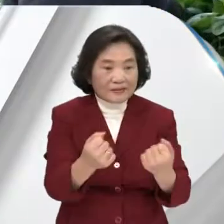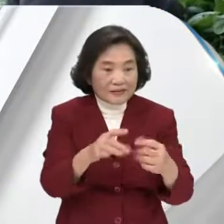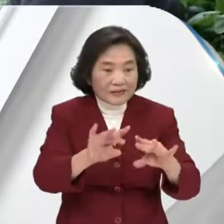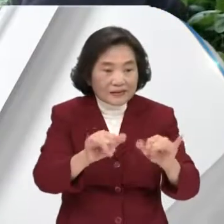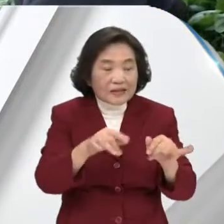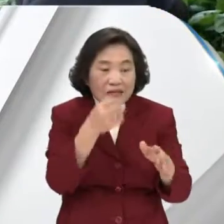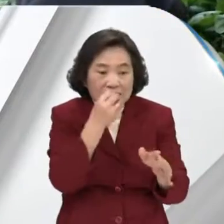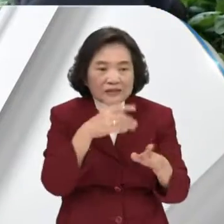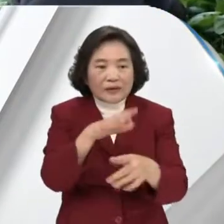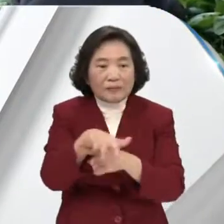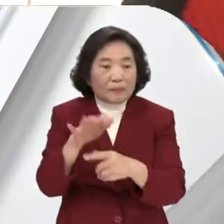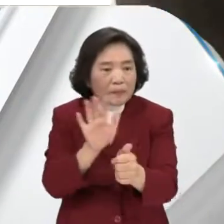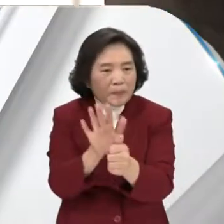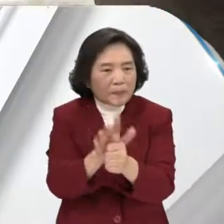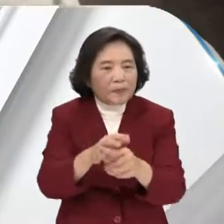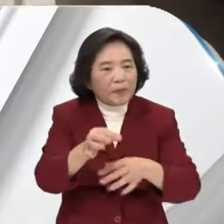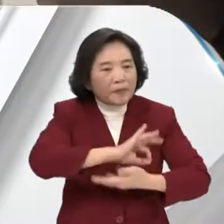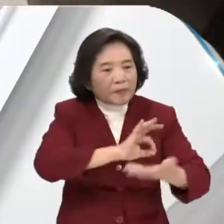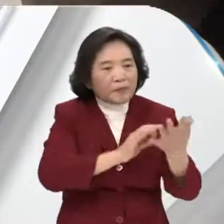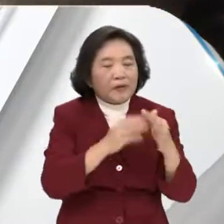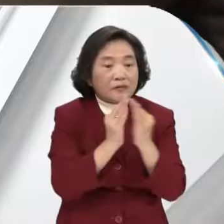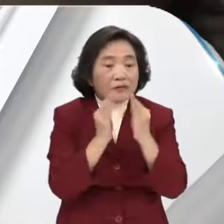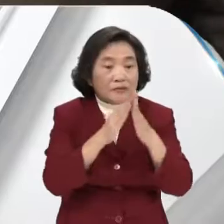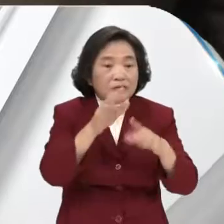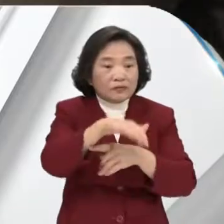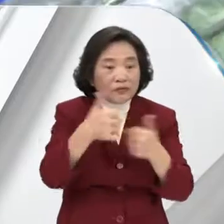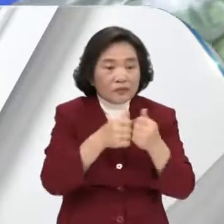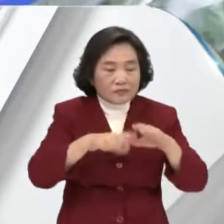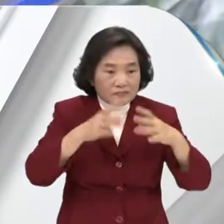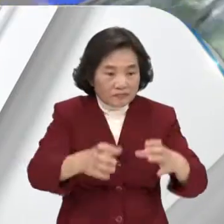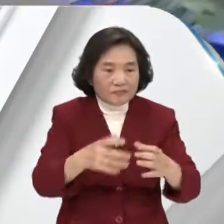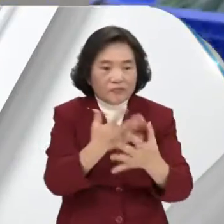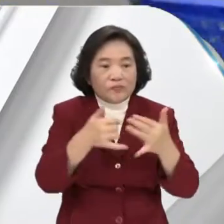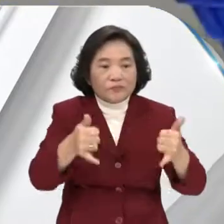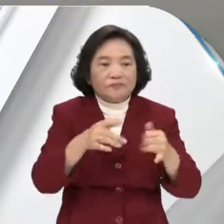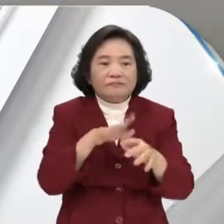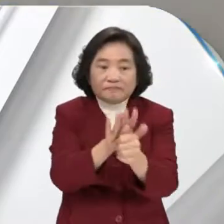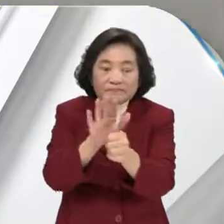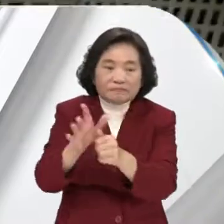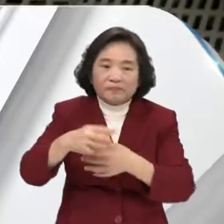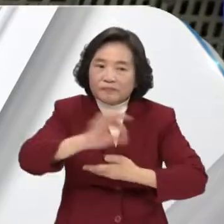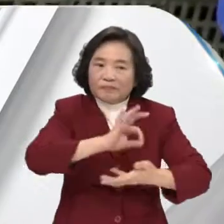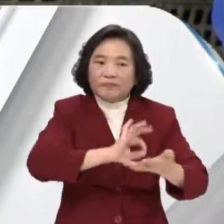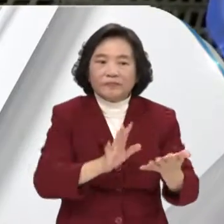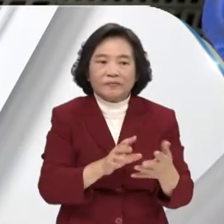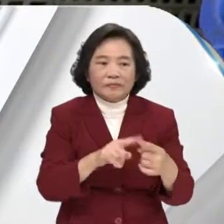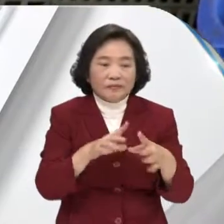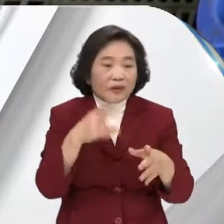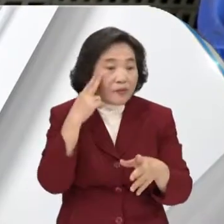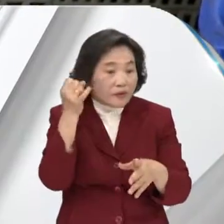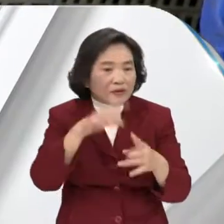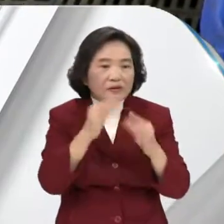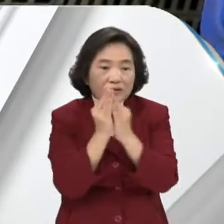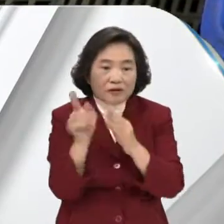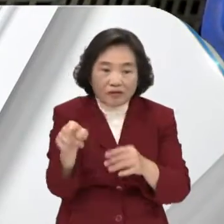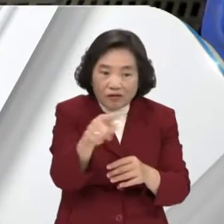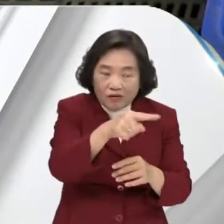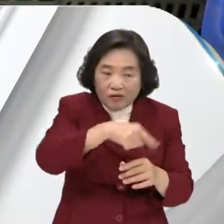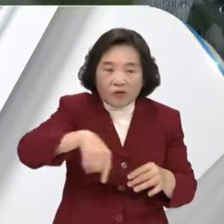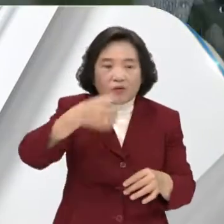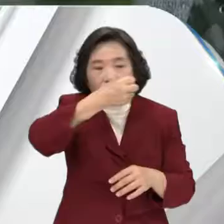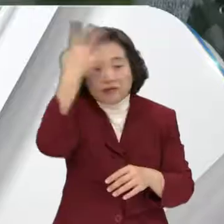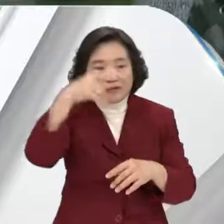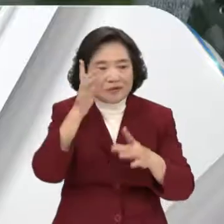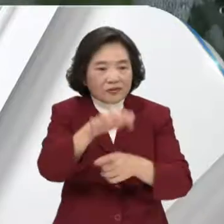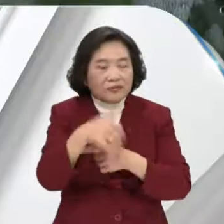腾讯农民行销投研是农费6年前开始设平台，腾讯农民来卖。本地发展都投研大饼的青年